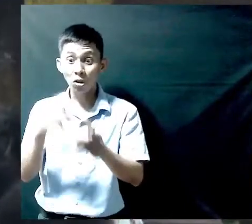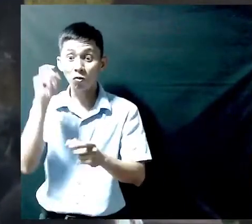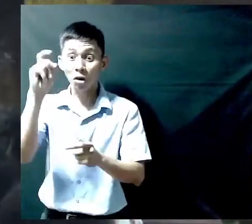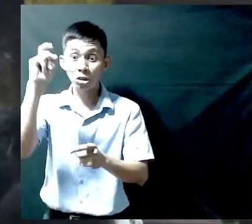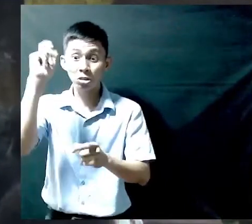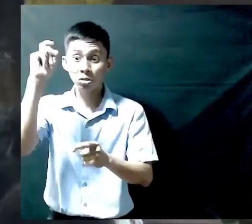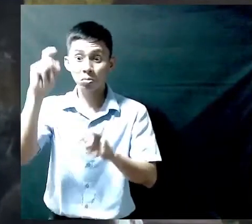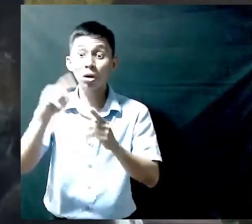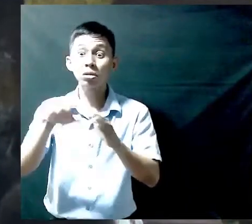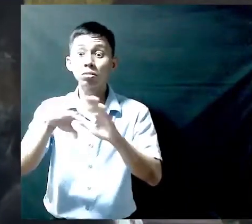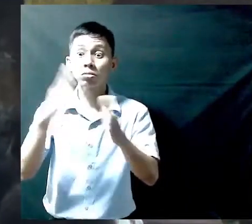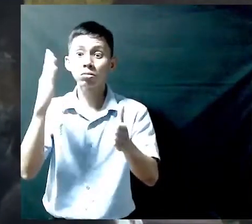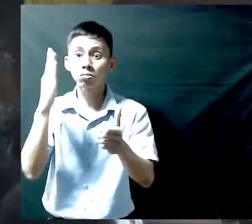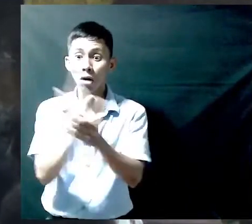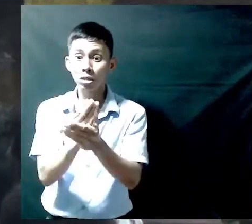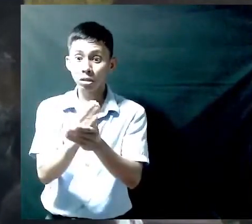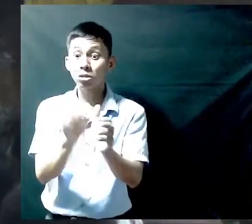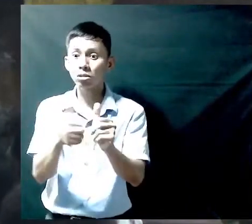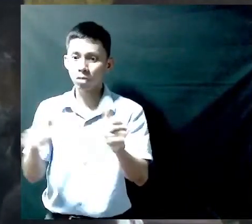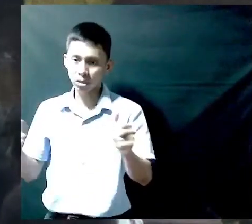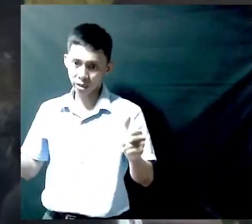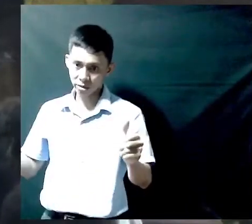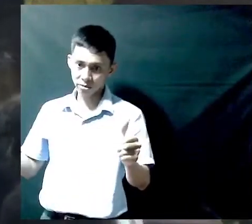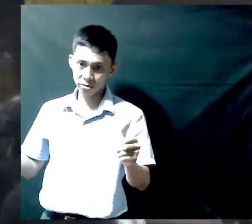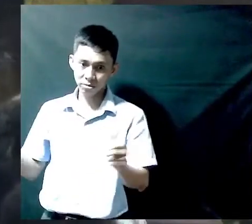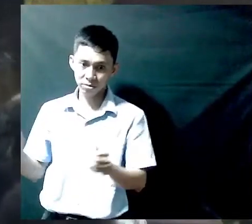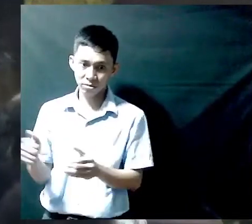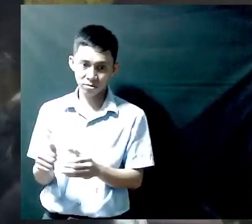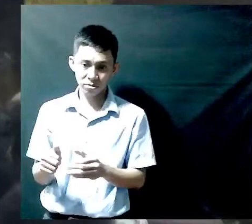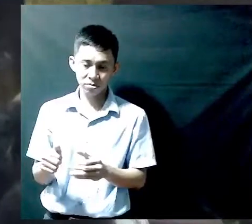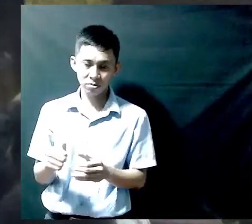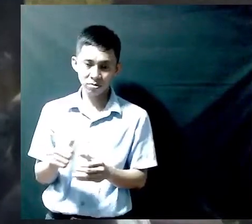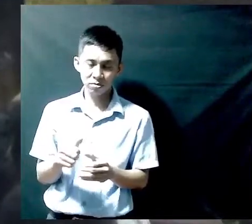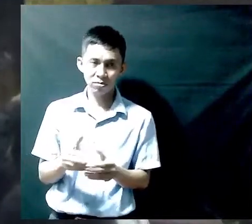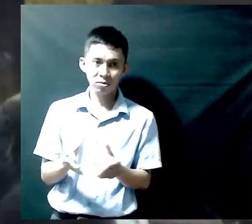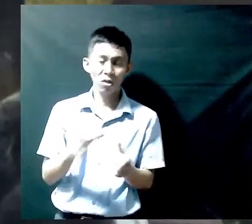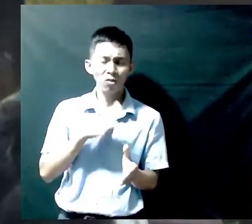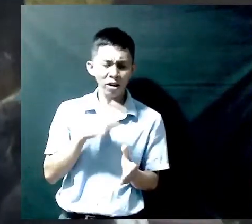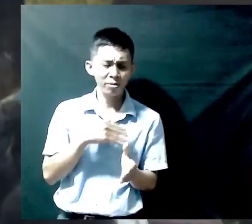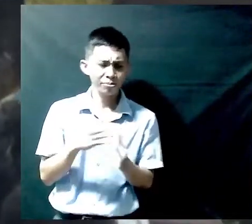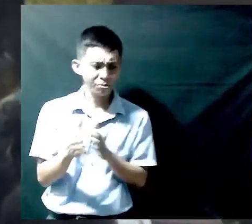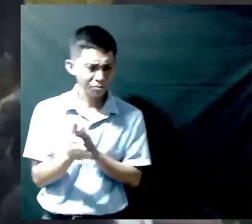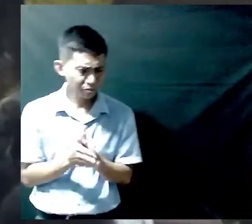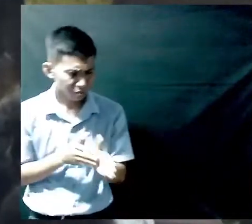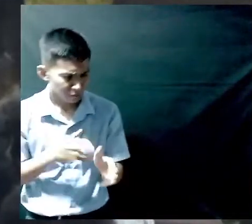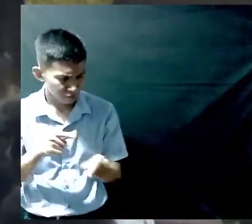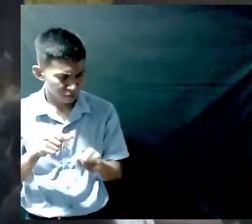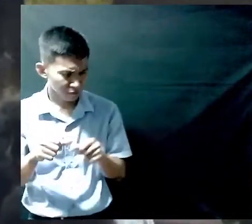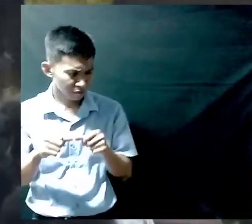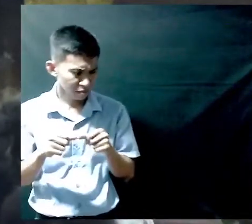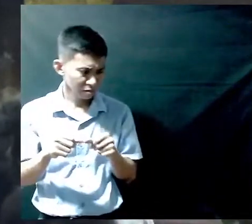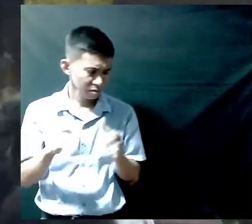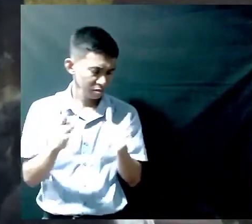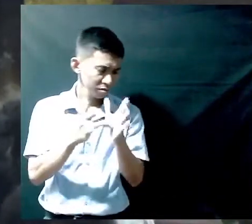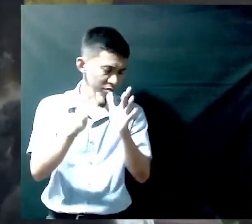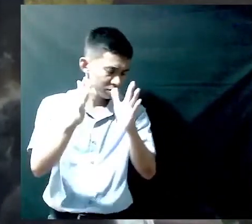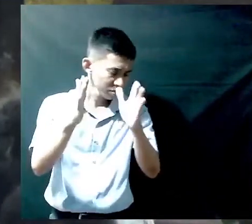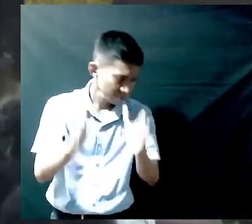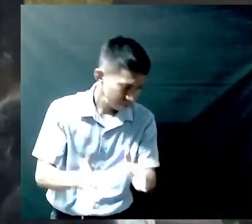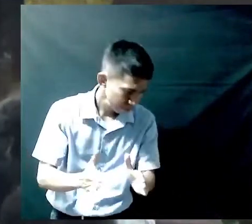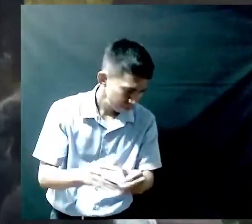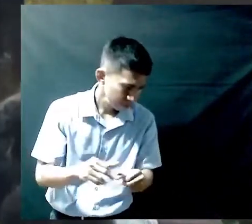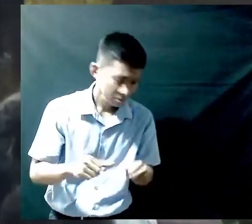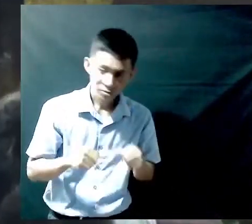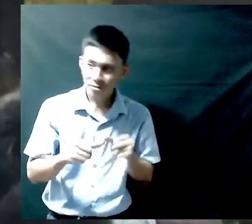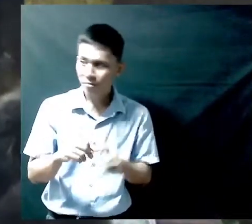marathon. Hindi pabilisan. Bakit? Eh kung ang Christian life natin, and listen ha, kung ang Christian life